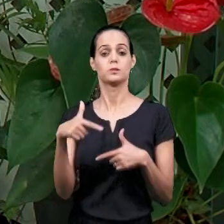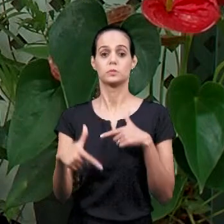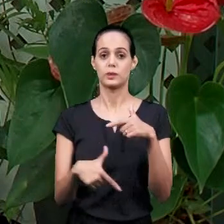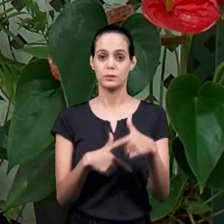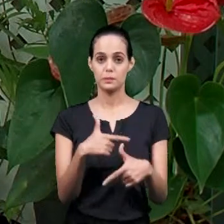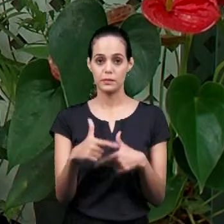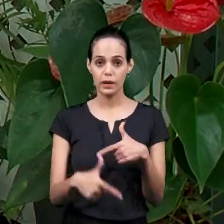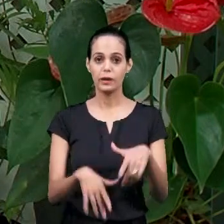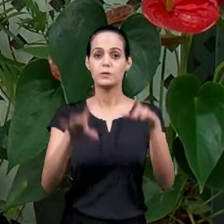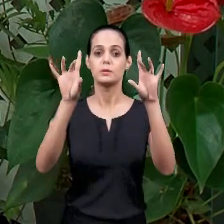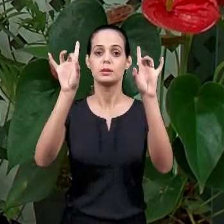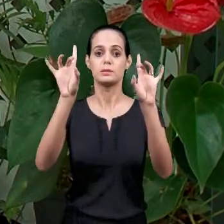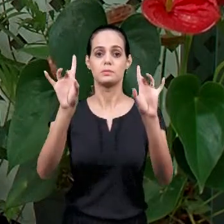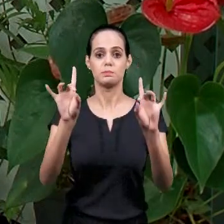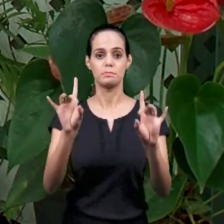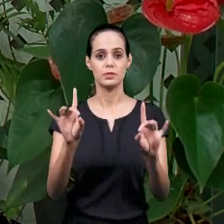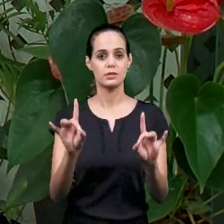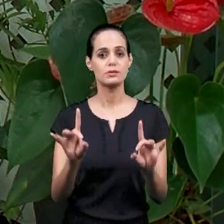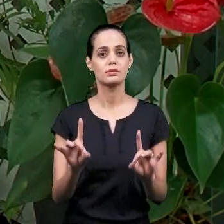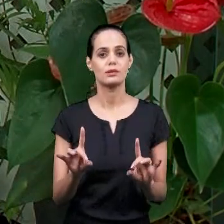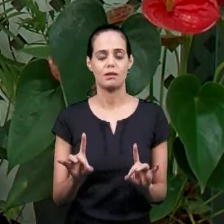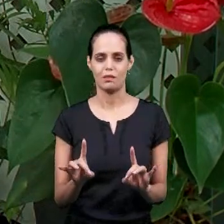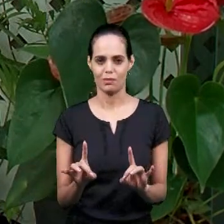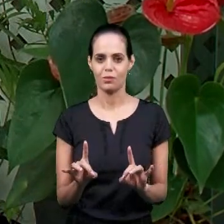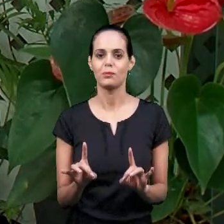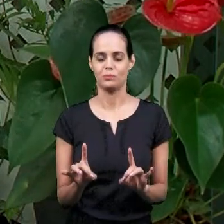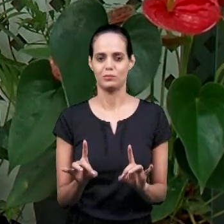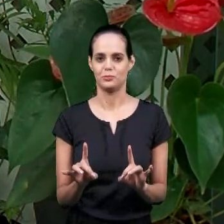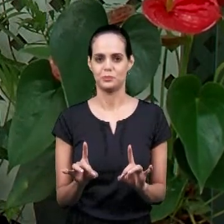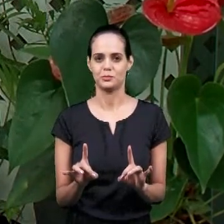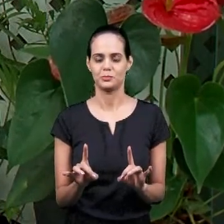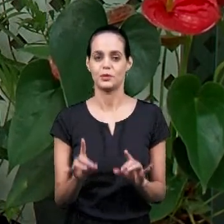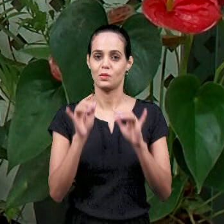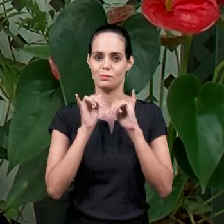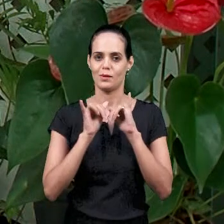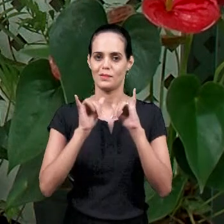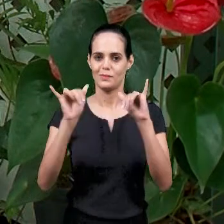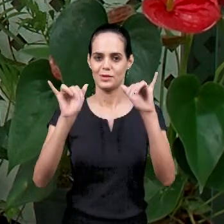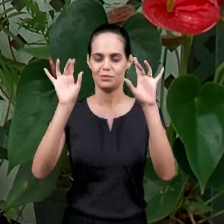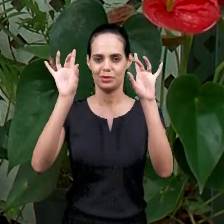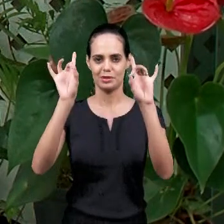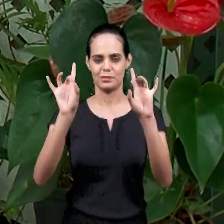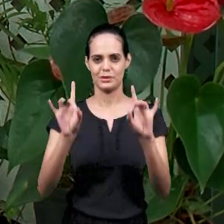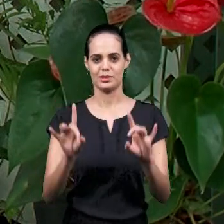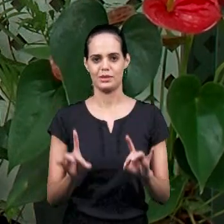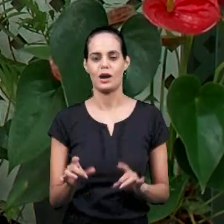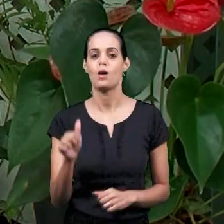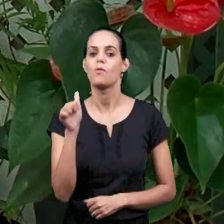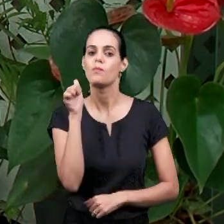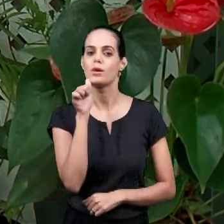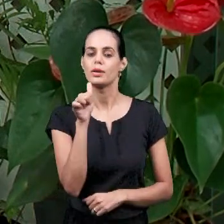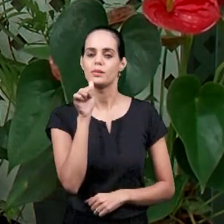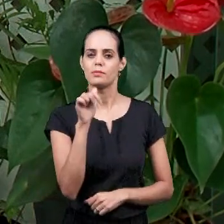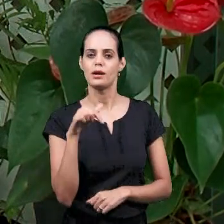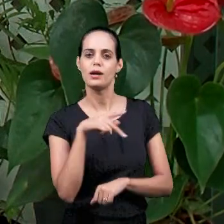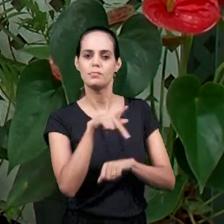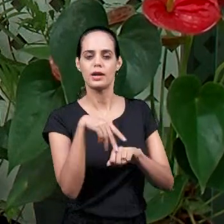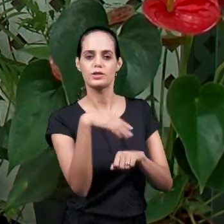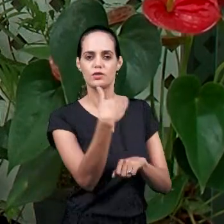un travail spécial qui a été envoyé, une notification spéciale. Une sœur que nous